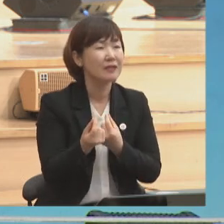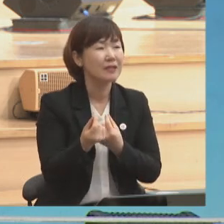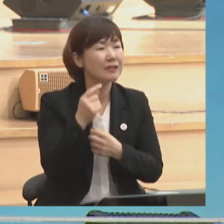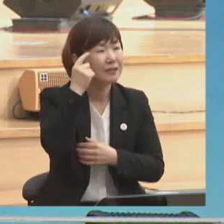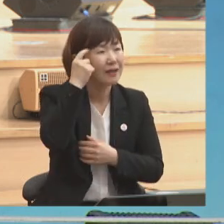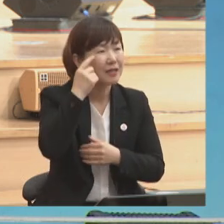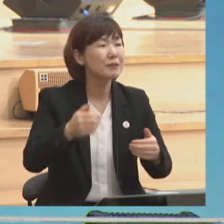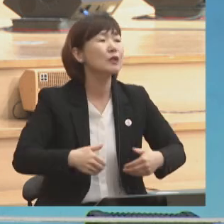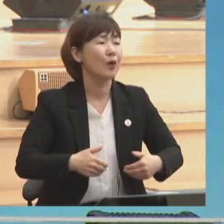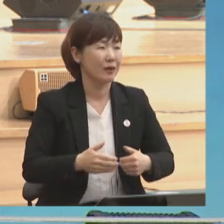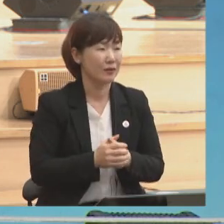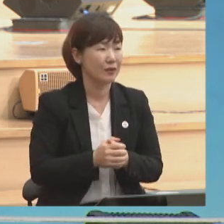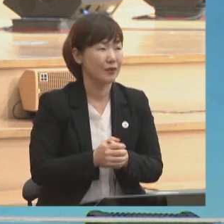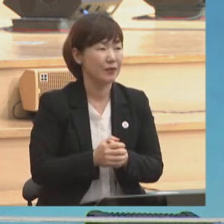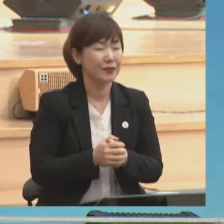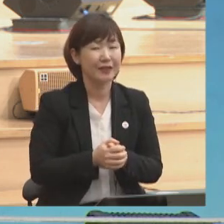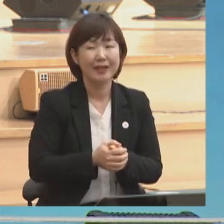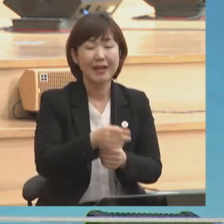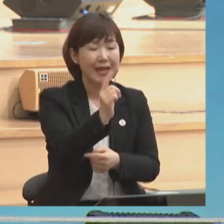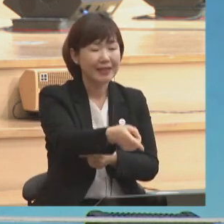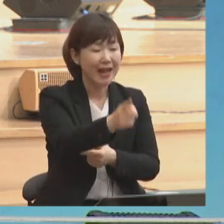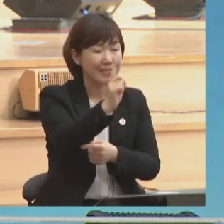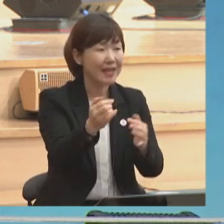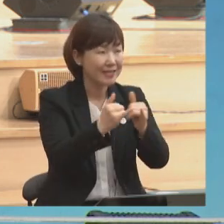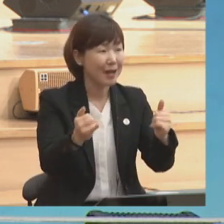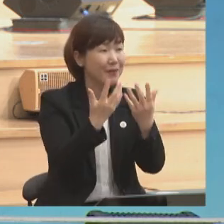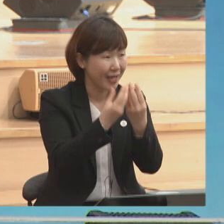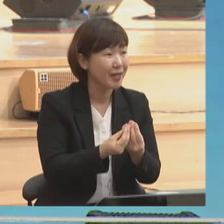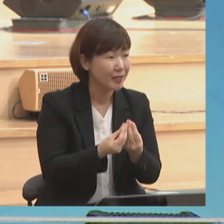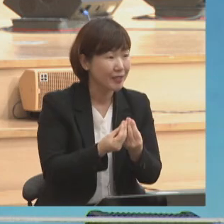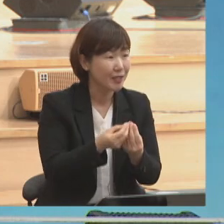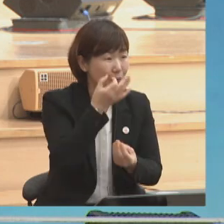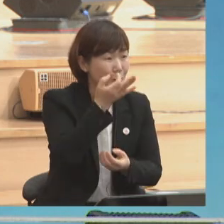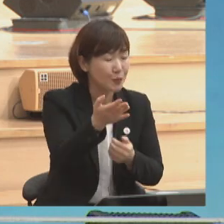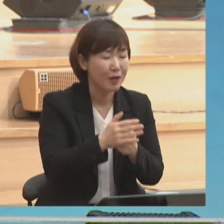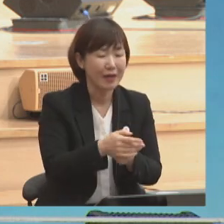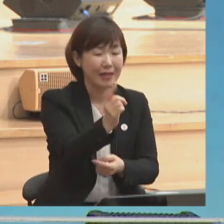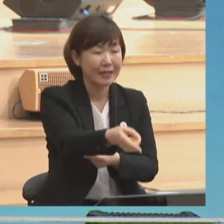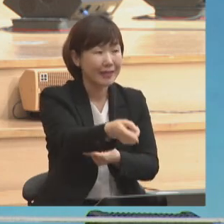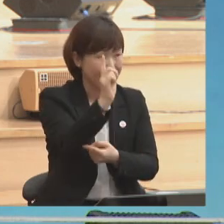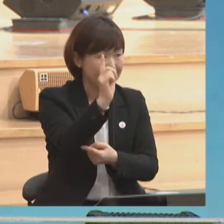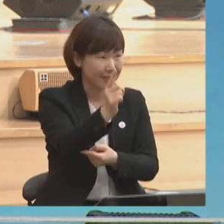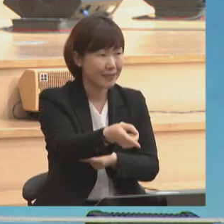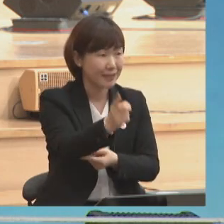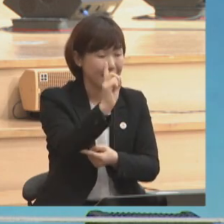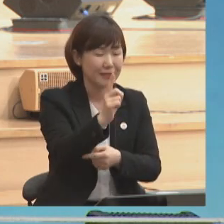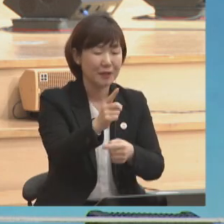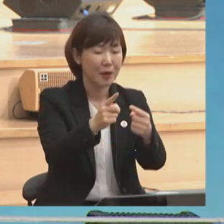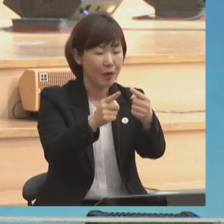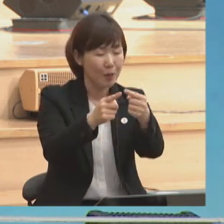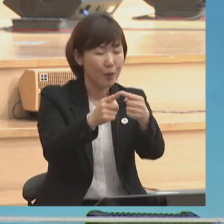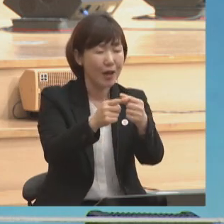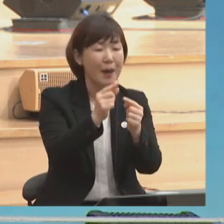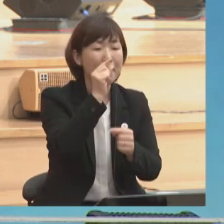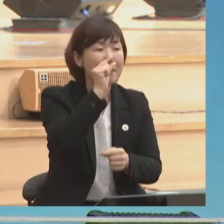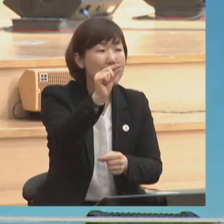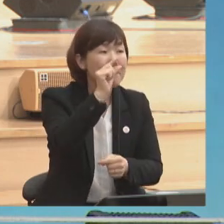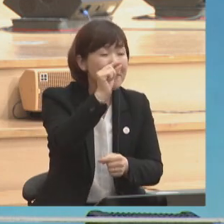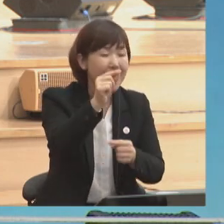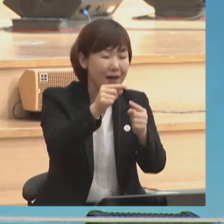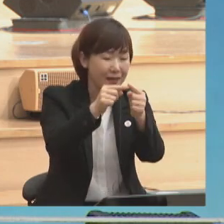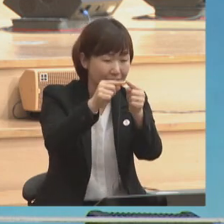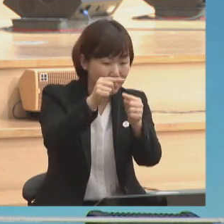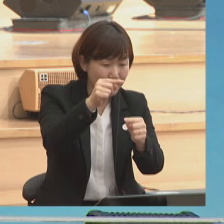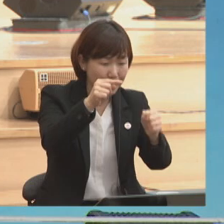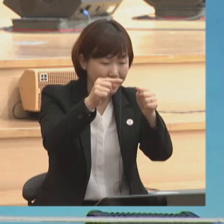필요하죠. 여러분, 낚시꾼 예를 들어보십시다. 낚시란 뭐예요? 낚시. 낚시 바늘에 미끼를 달아서 물고기를